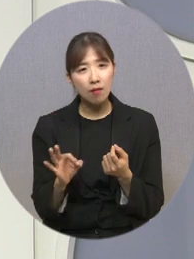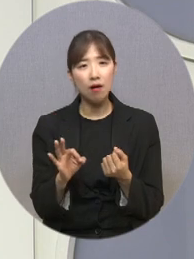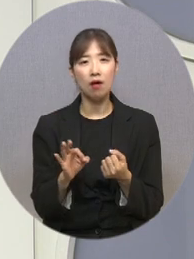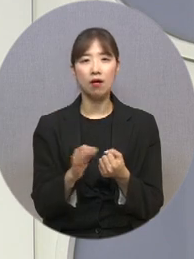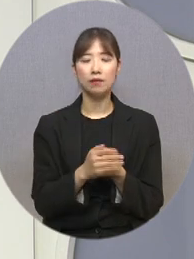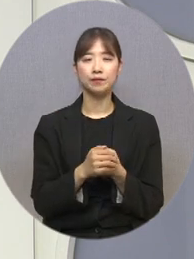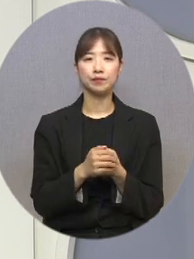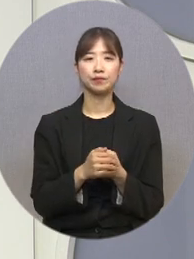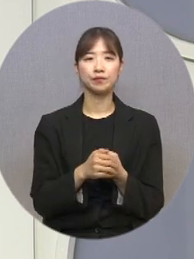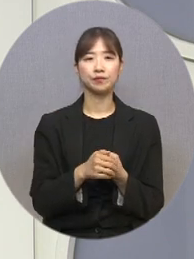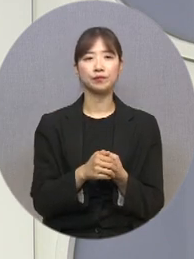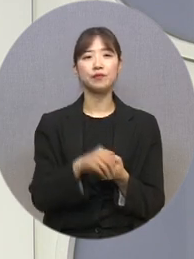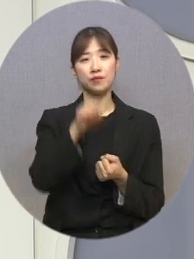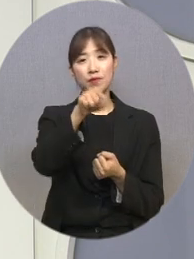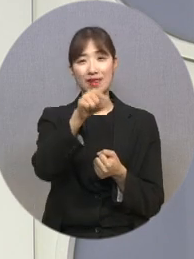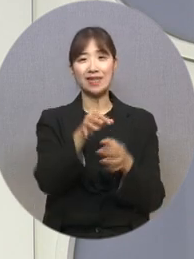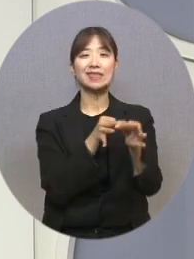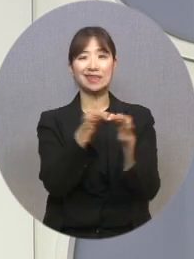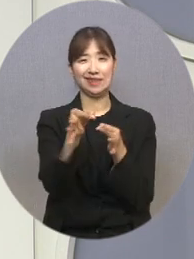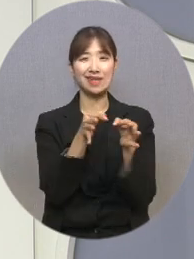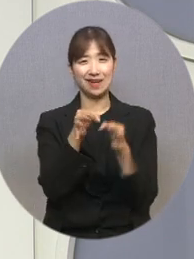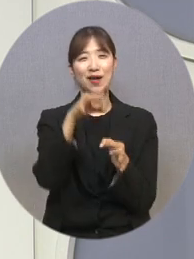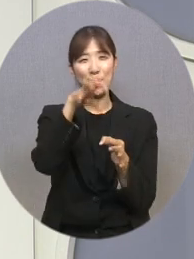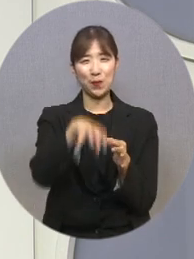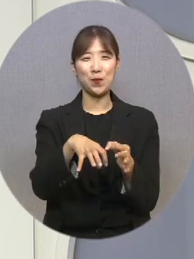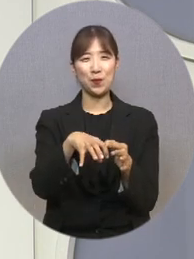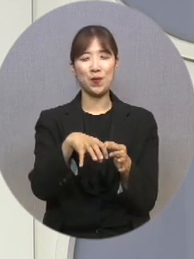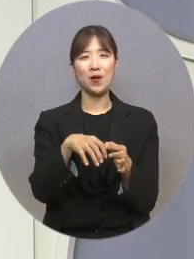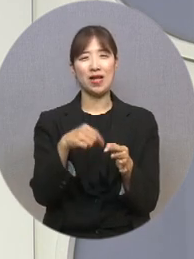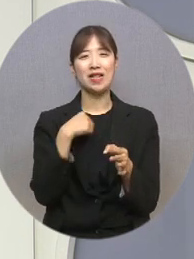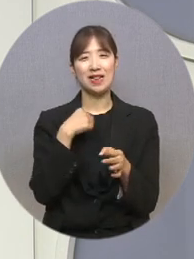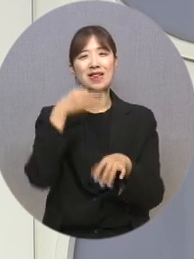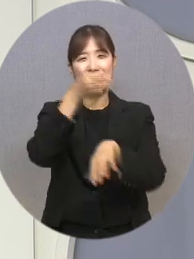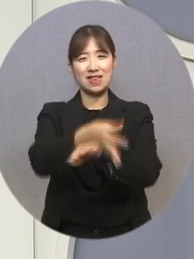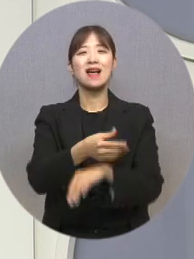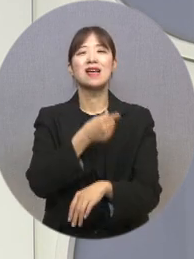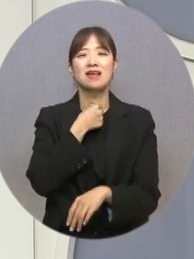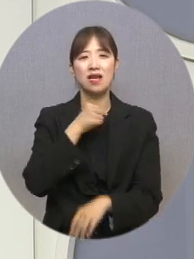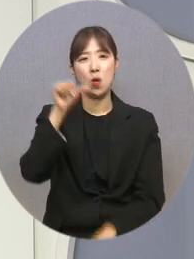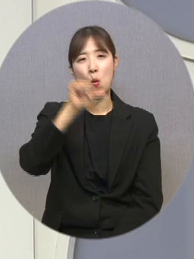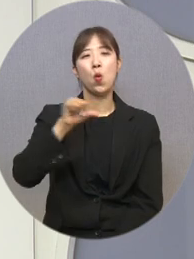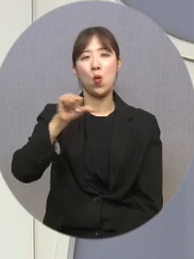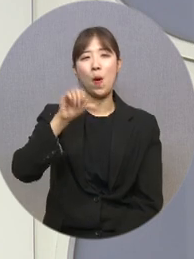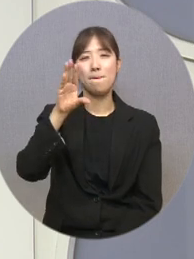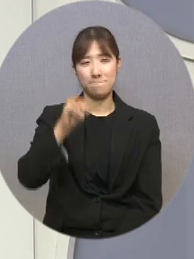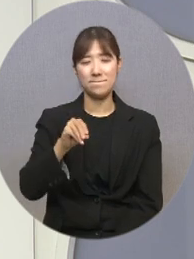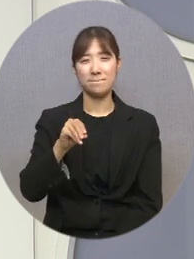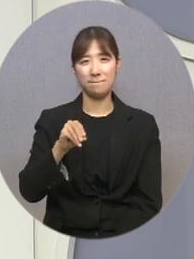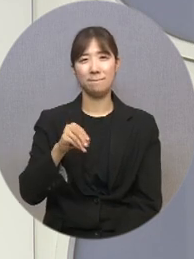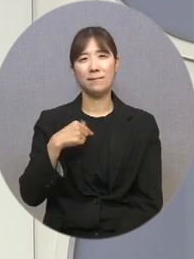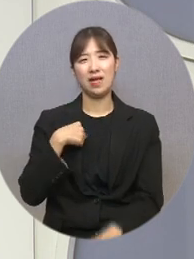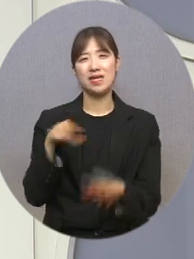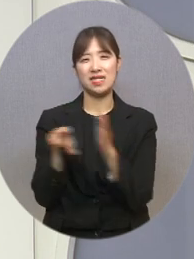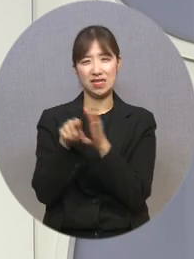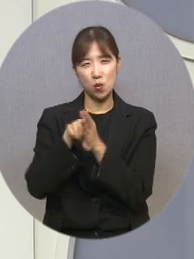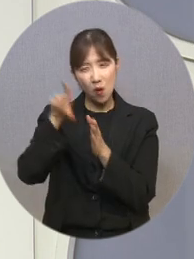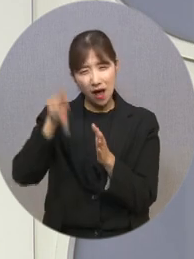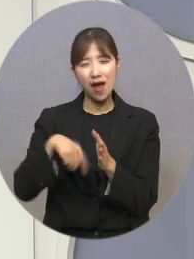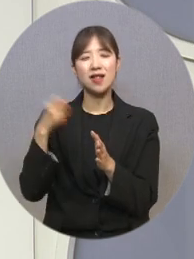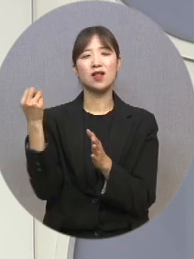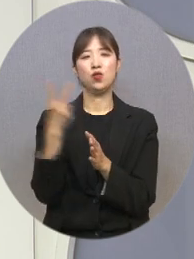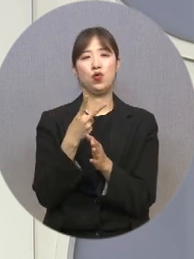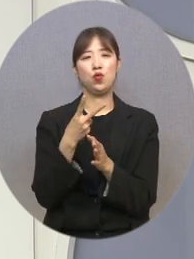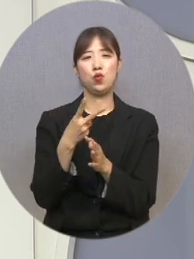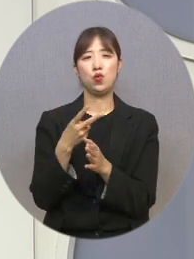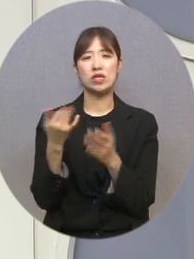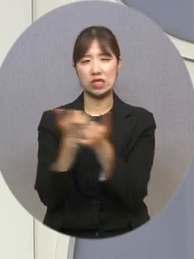이제 그 거기에 이제 분양 신청을 했던 분이거든요. 한 5천만 원 이제 그 카드 자기 신용카드 깡도 하고 친척들한테 이제